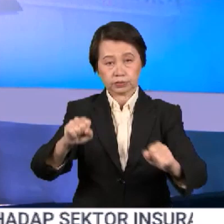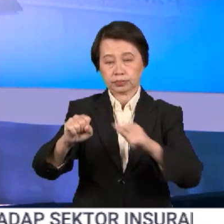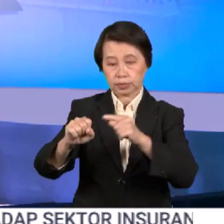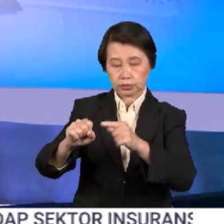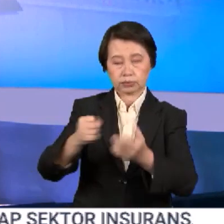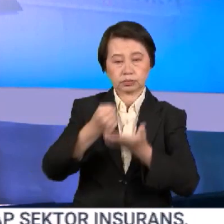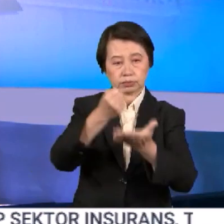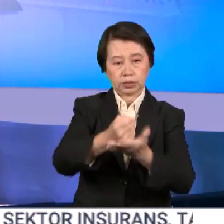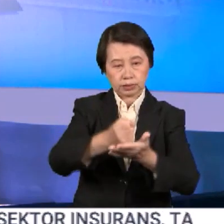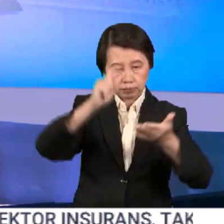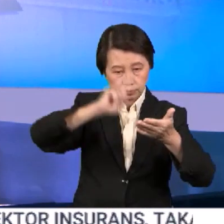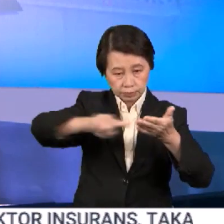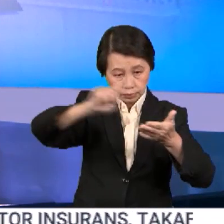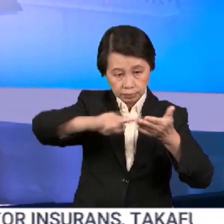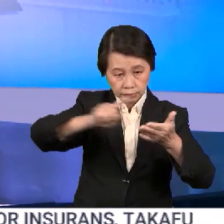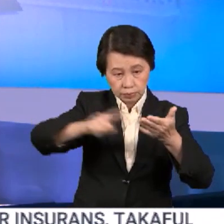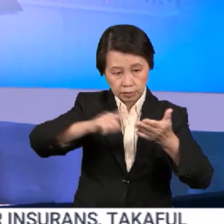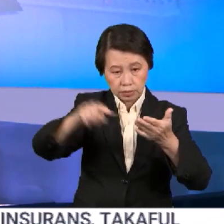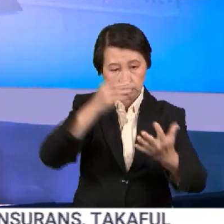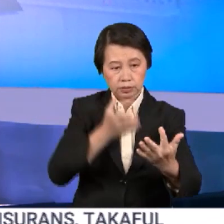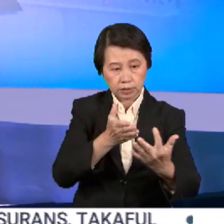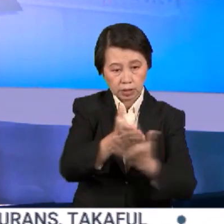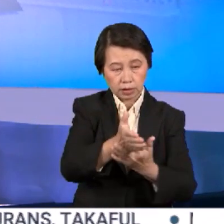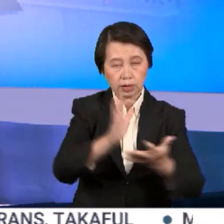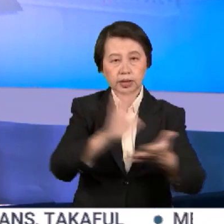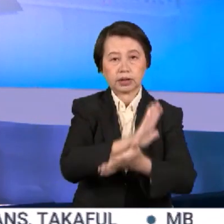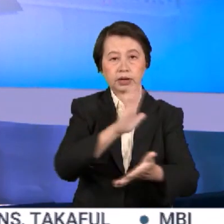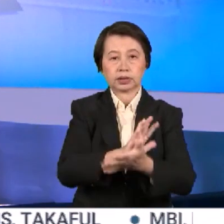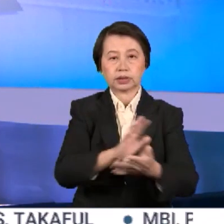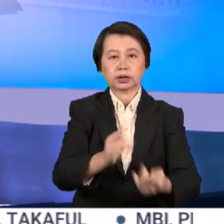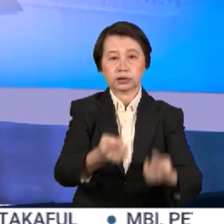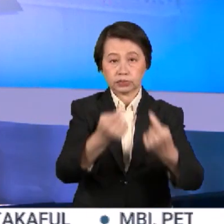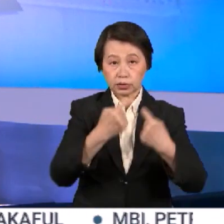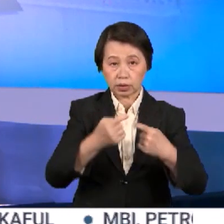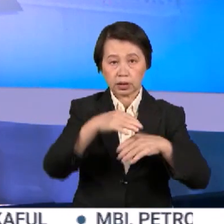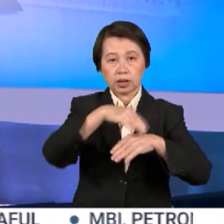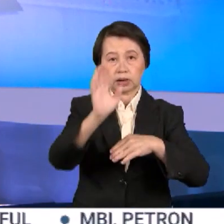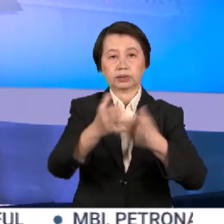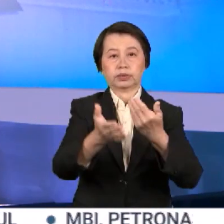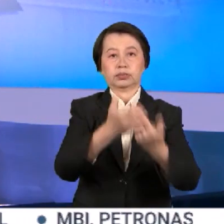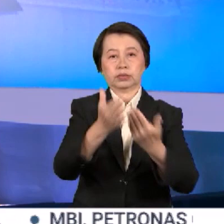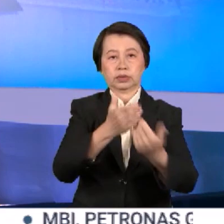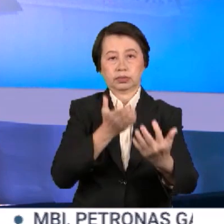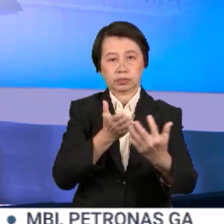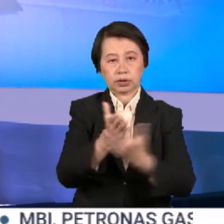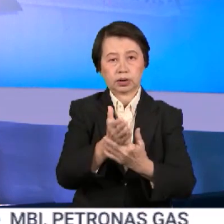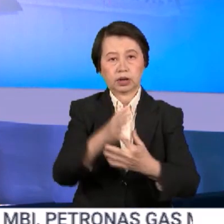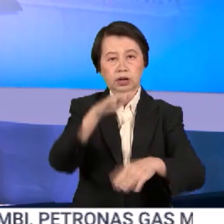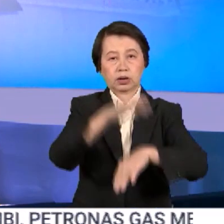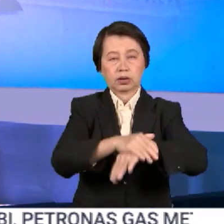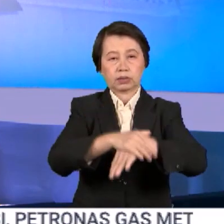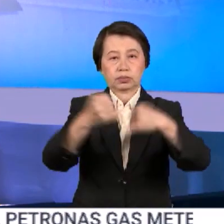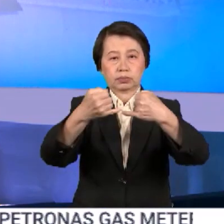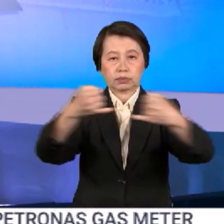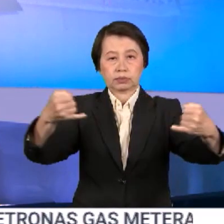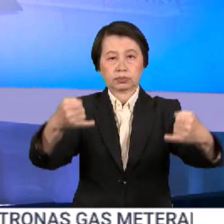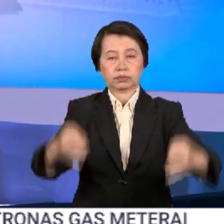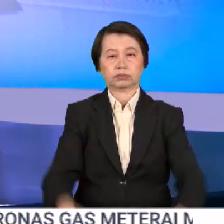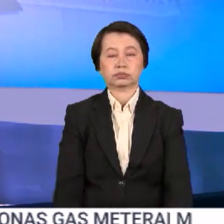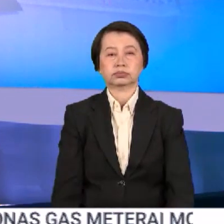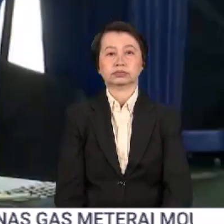membantu pemeriksa untuk mengakses kertas copan dengan lebih mudah melalui ini dalam tarian